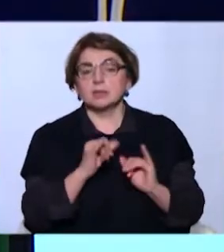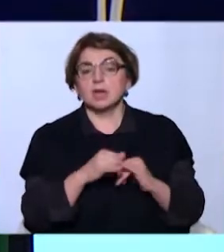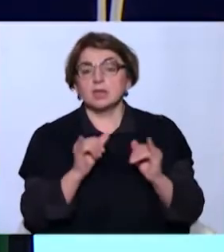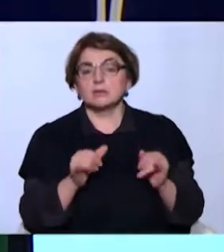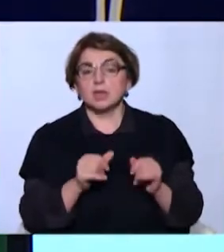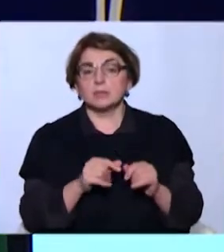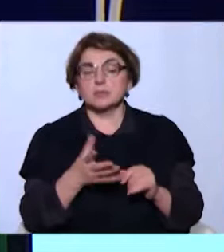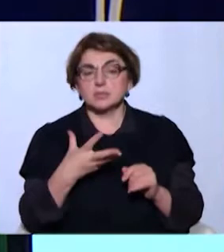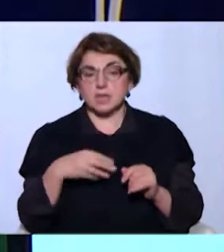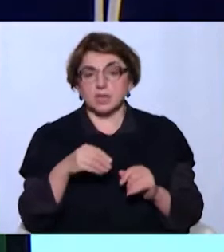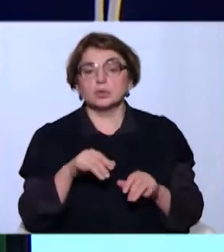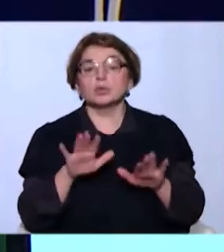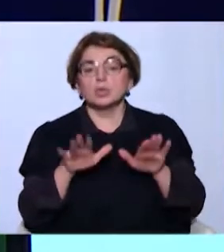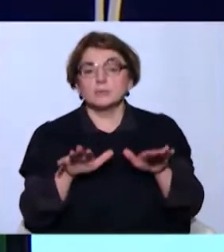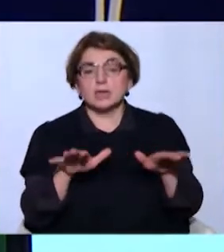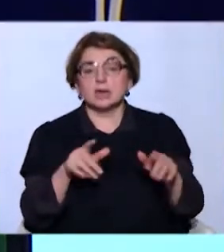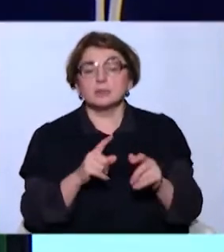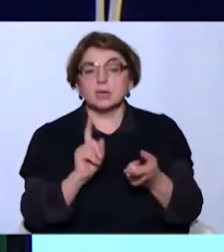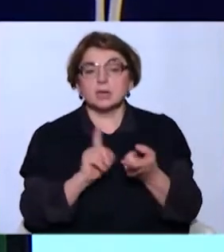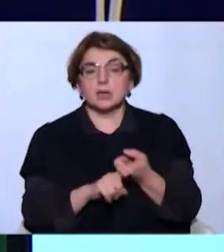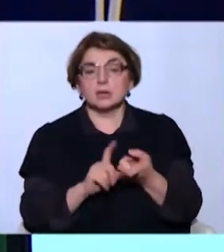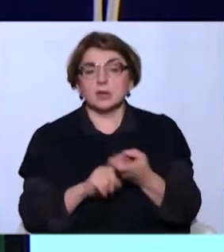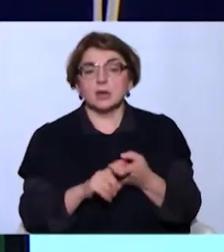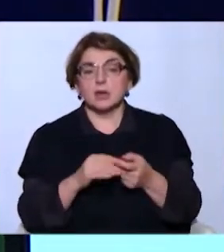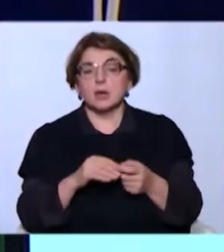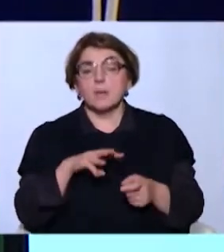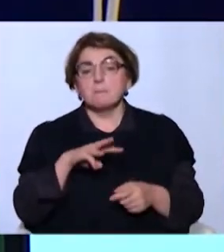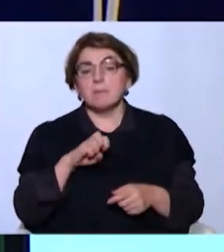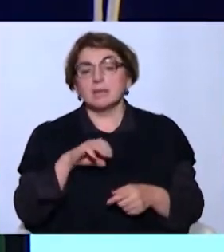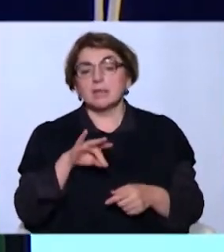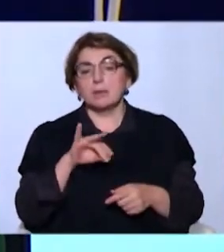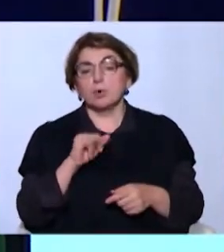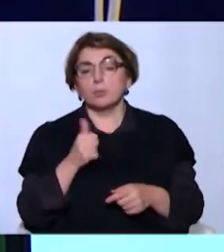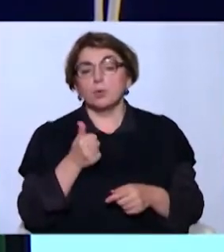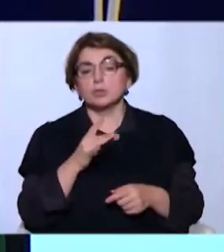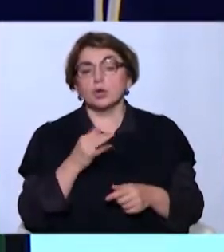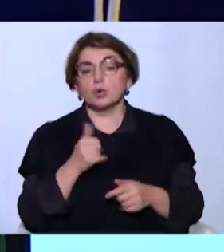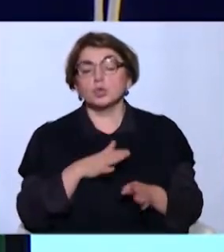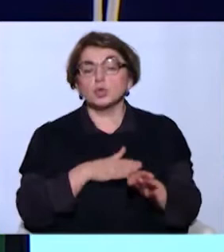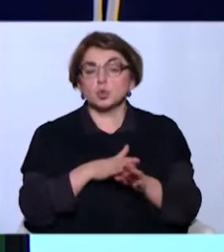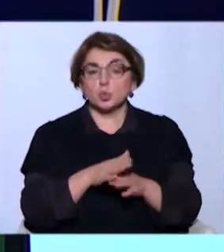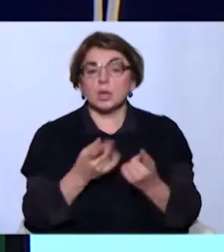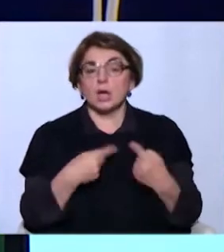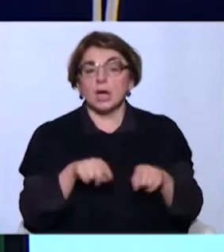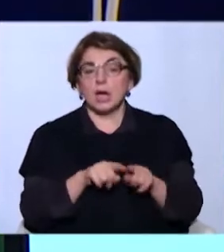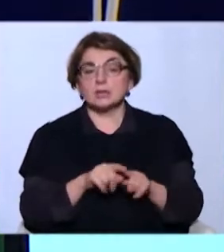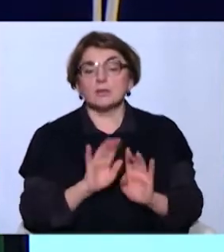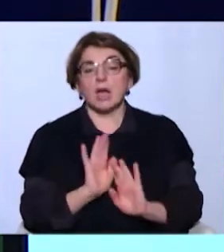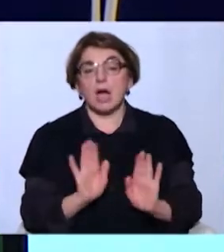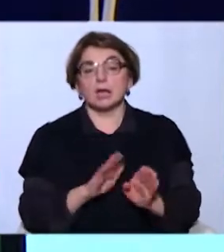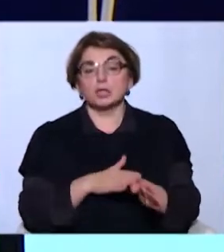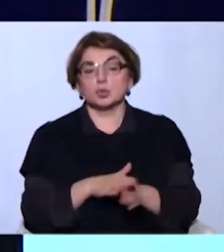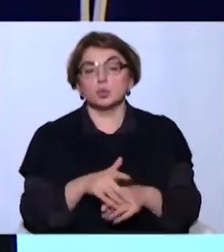განვითარება, ზოგადად მწერების განვითარება დაკავშირებული არის მეტამორფოსთან, როგორც სრული განვითარება, ისე